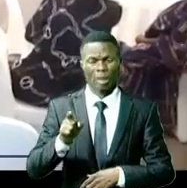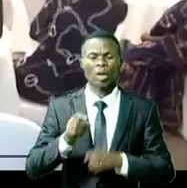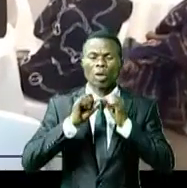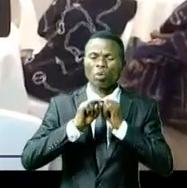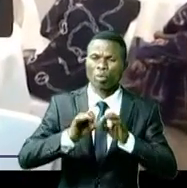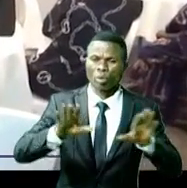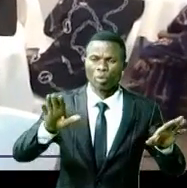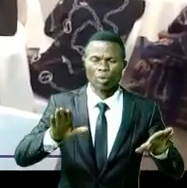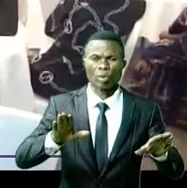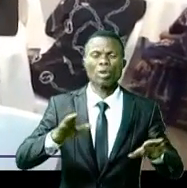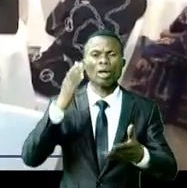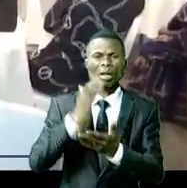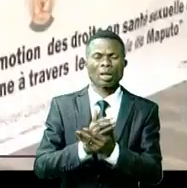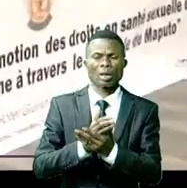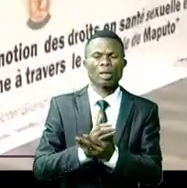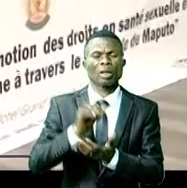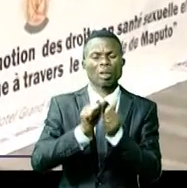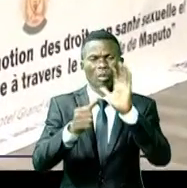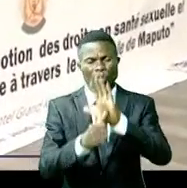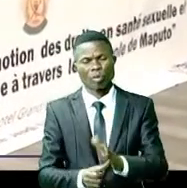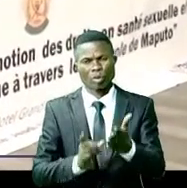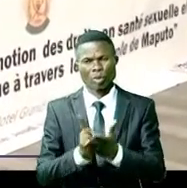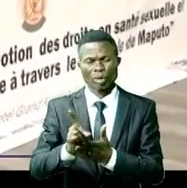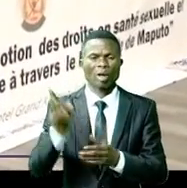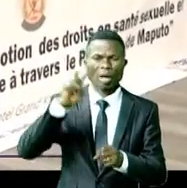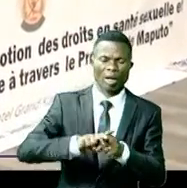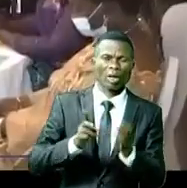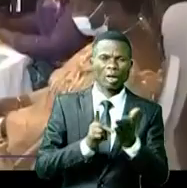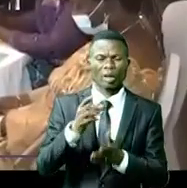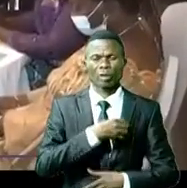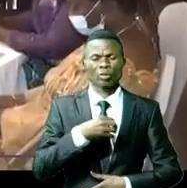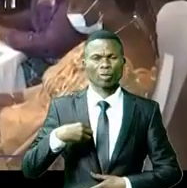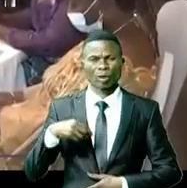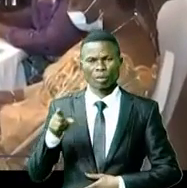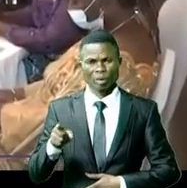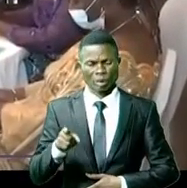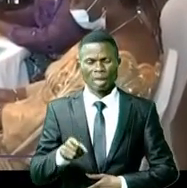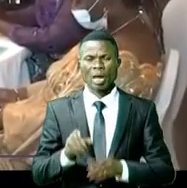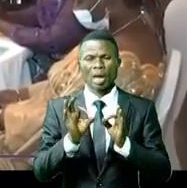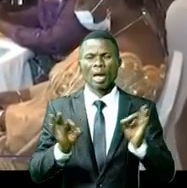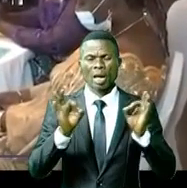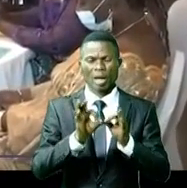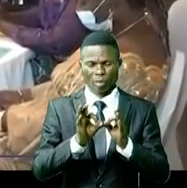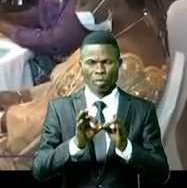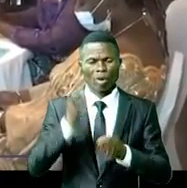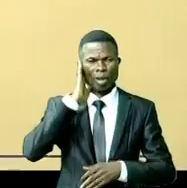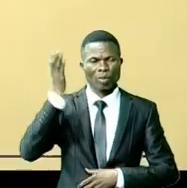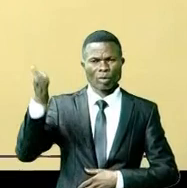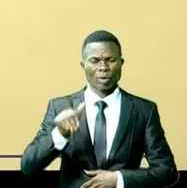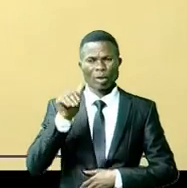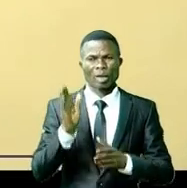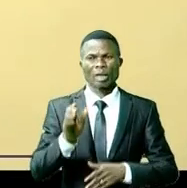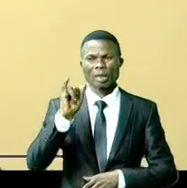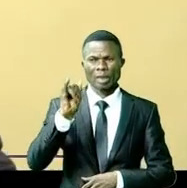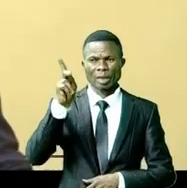vulgarisé afin de lutter contre les inégalités des droits et la violation des droits de la femme. C'est l'essentiel du mot de bienvenue du directeur de l'IPAS,